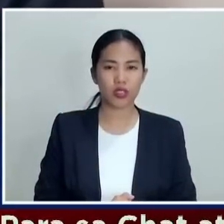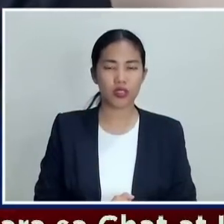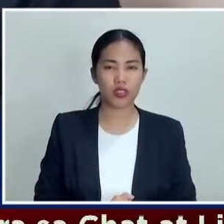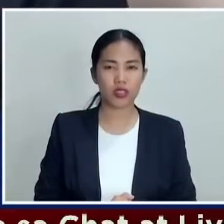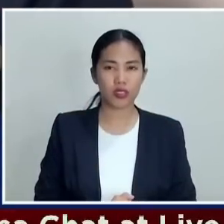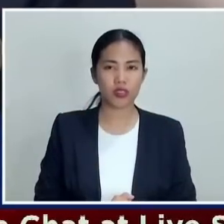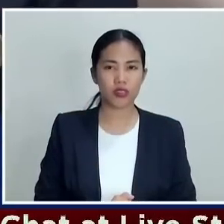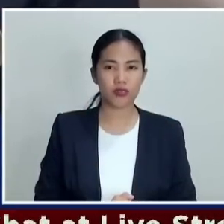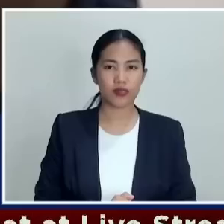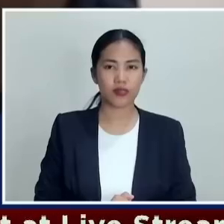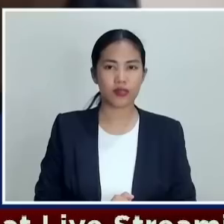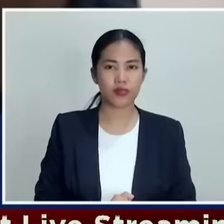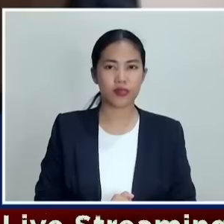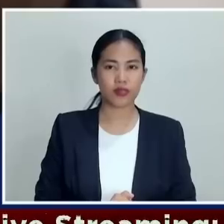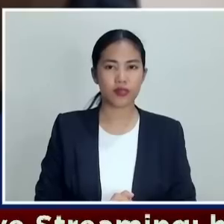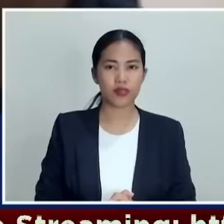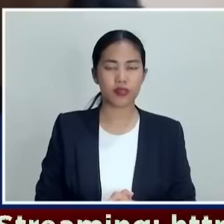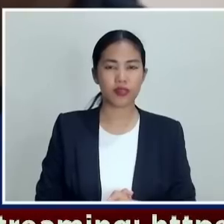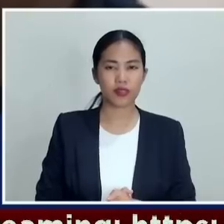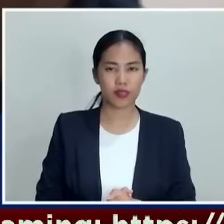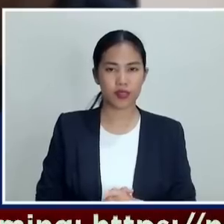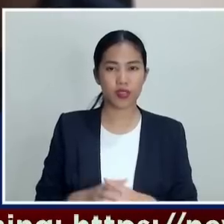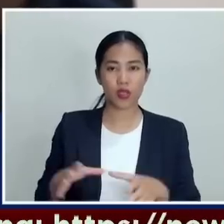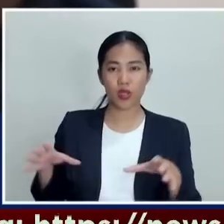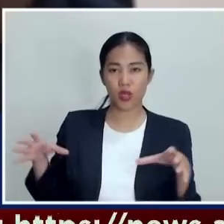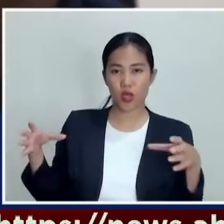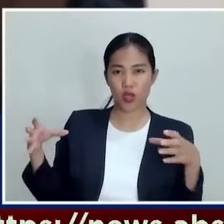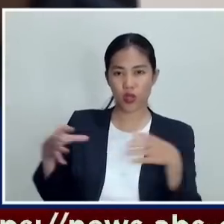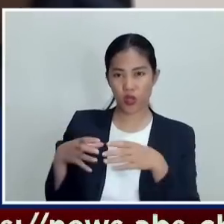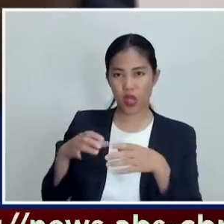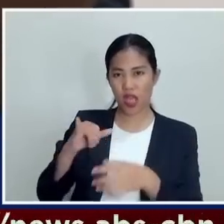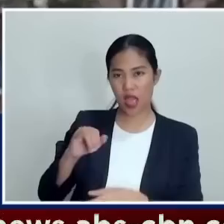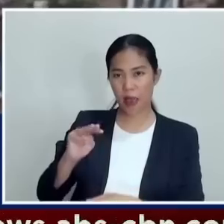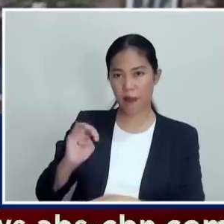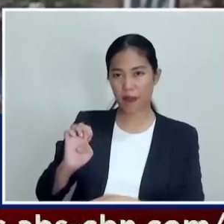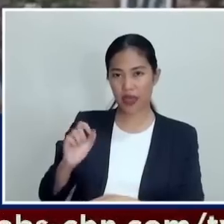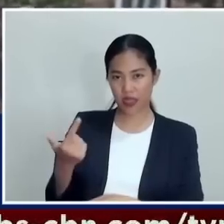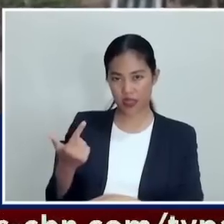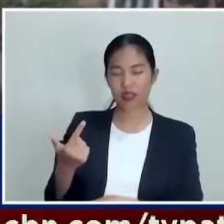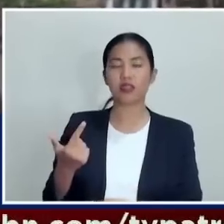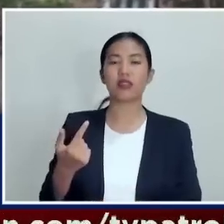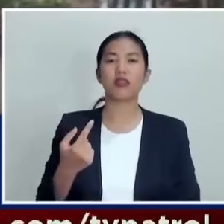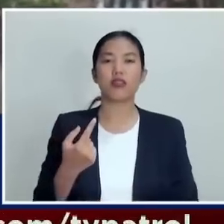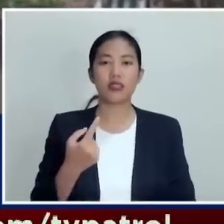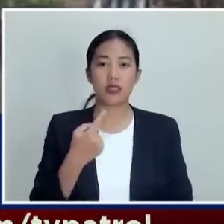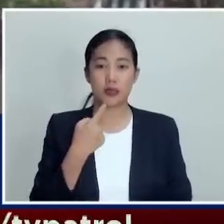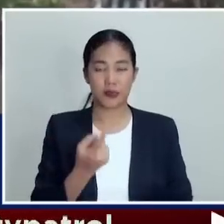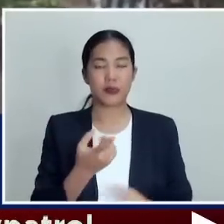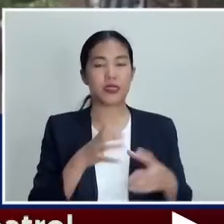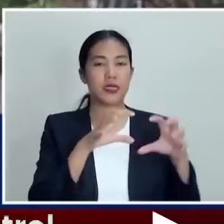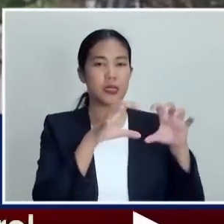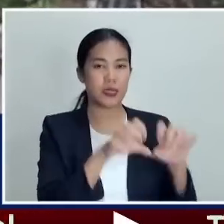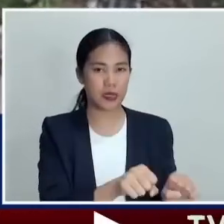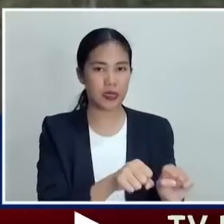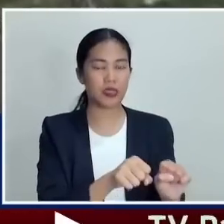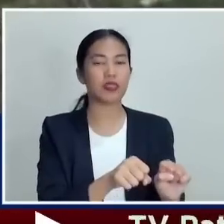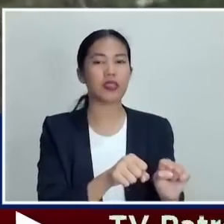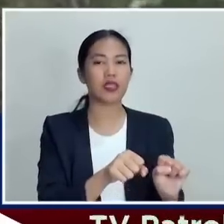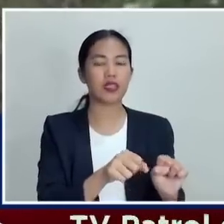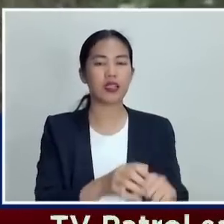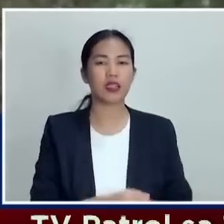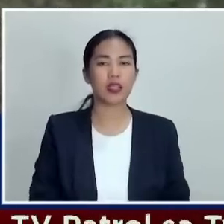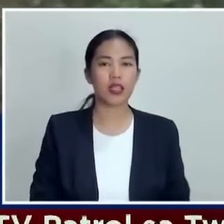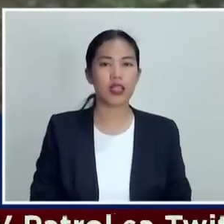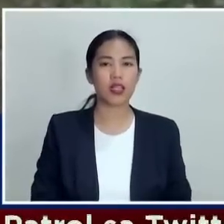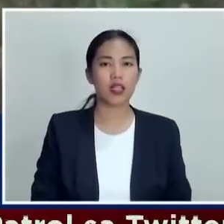Integrity Monitoring and Enforcement Group o IMEG, na aresto sa entrapment operation ang 33 taong